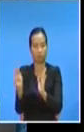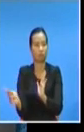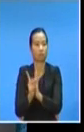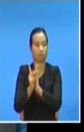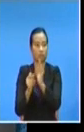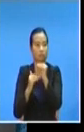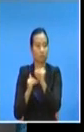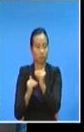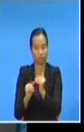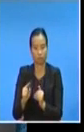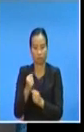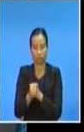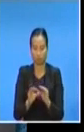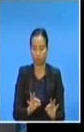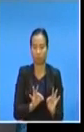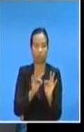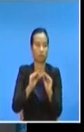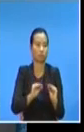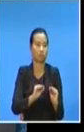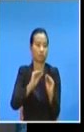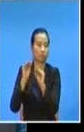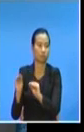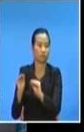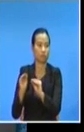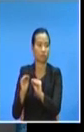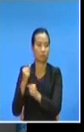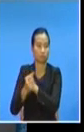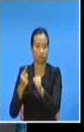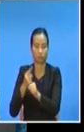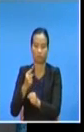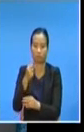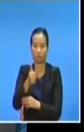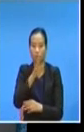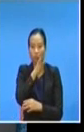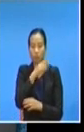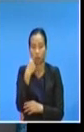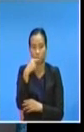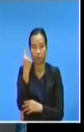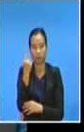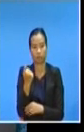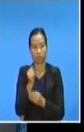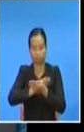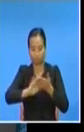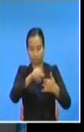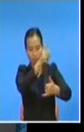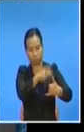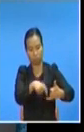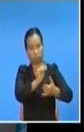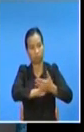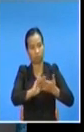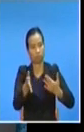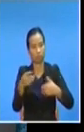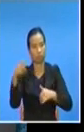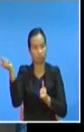ได้1ปีขณะเดียวกันถ้าใครที่มีความประพฤติไม่เรียบร้อยถูกลงโทษ